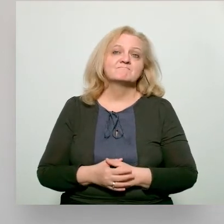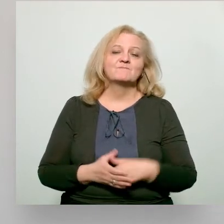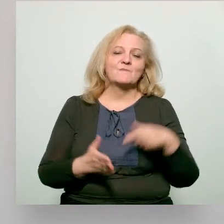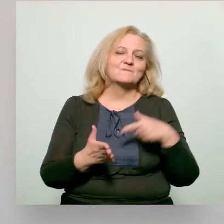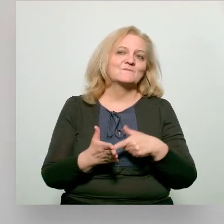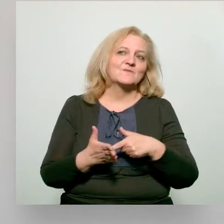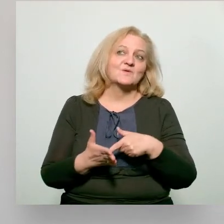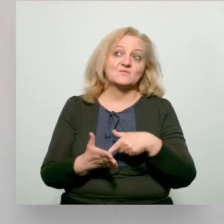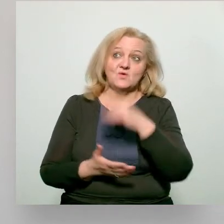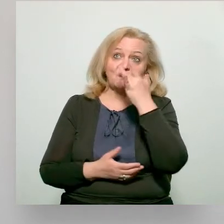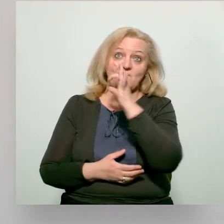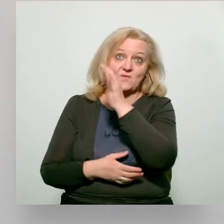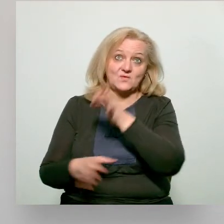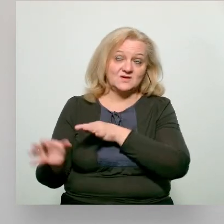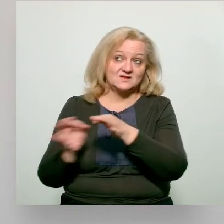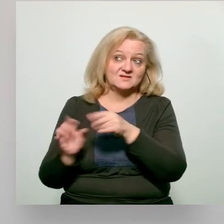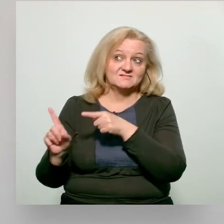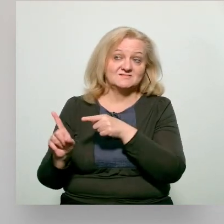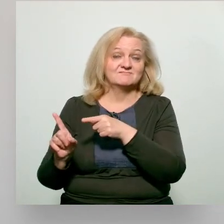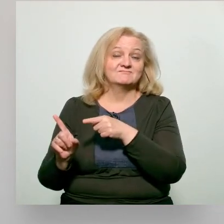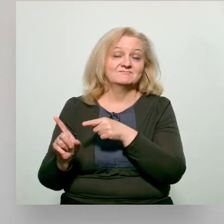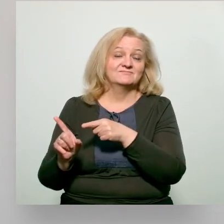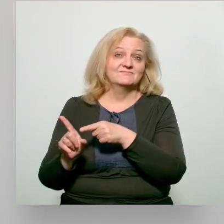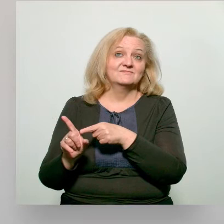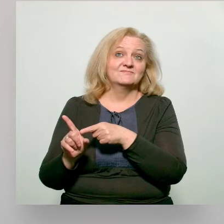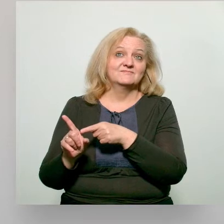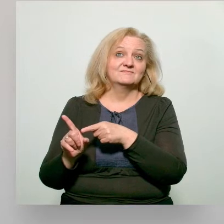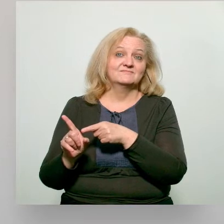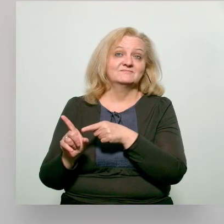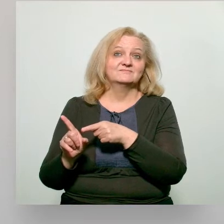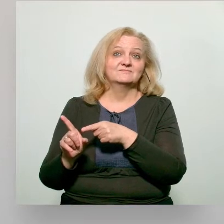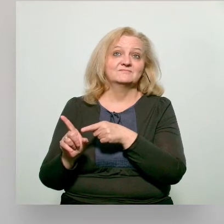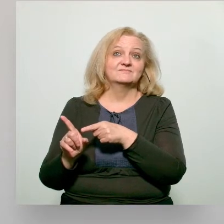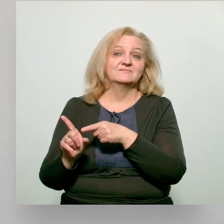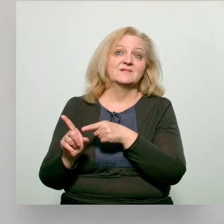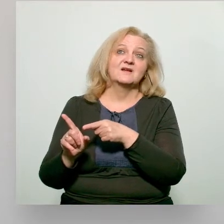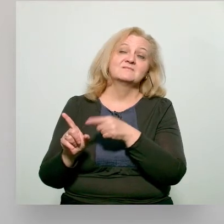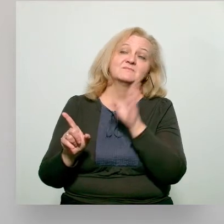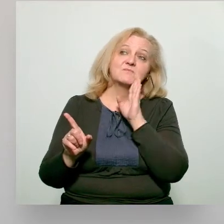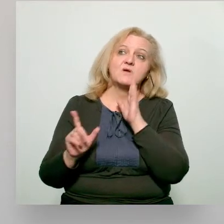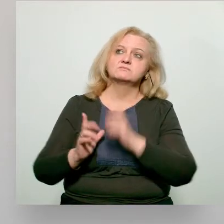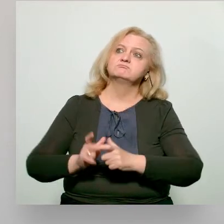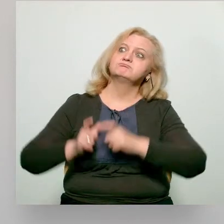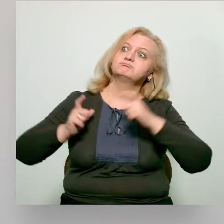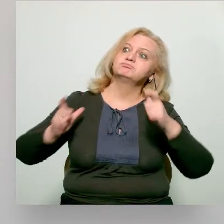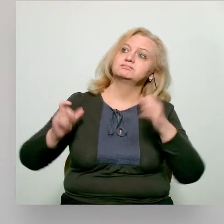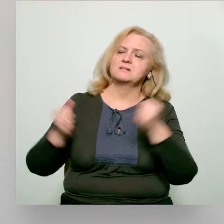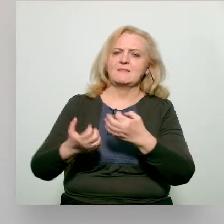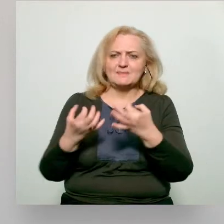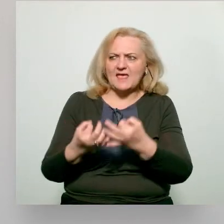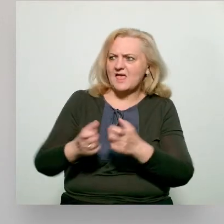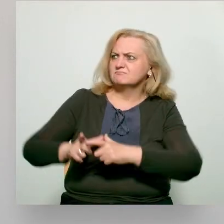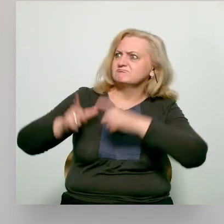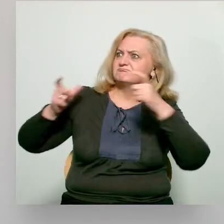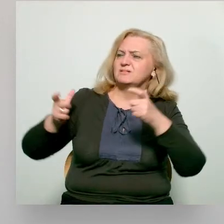rosyjska bardzo rzadko i niechętnie uznawała siebie za imperium. Imperia dziś rozpada się,